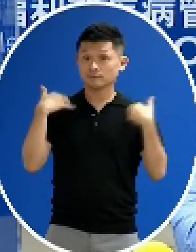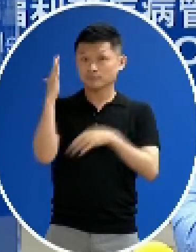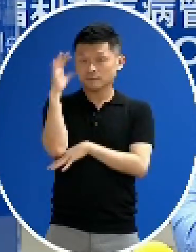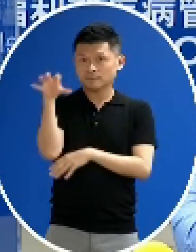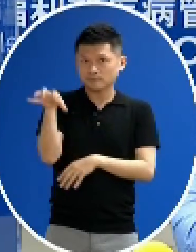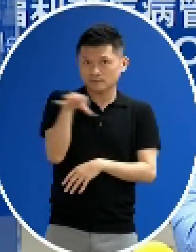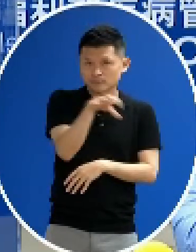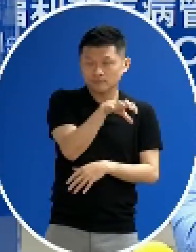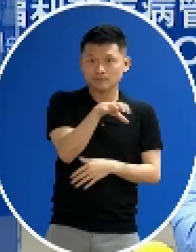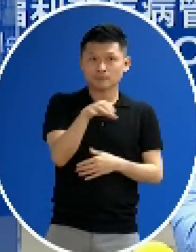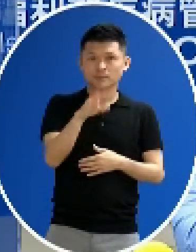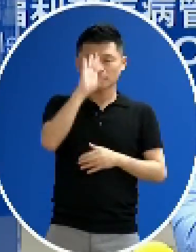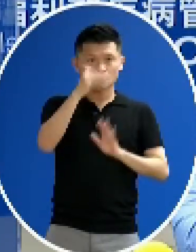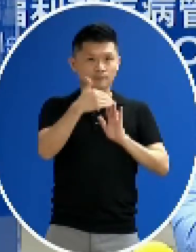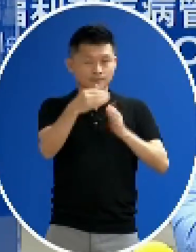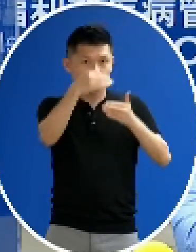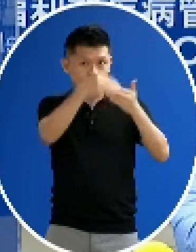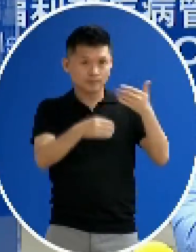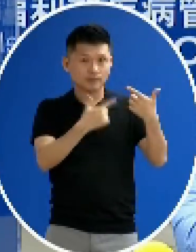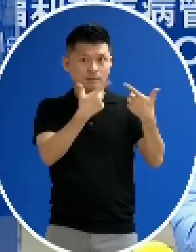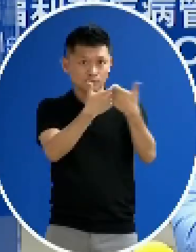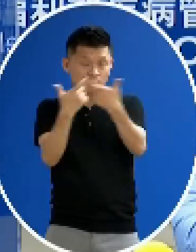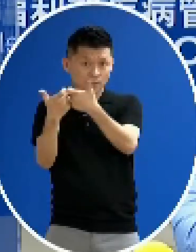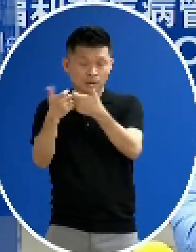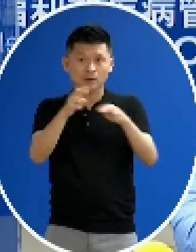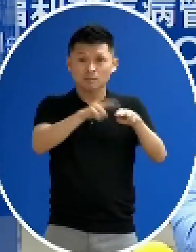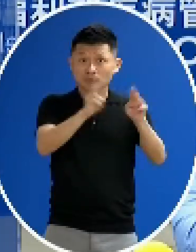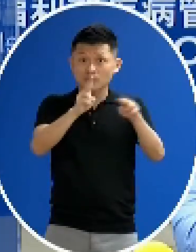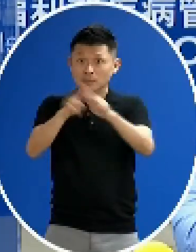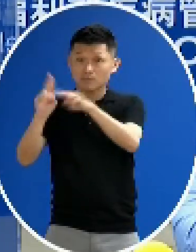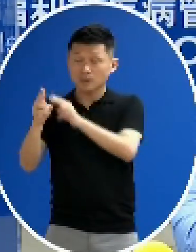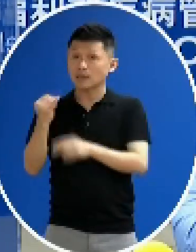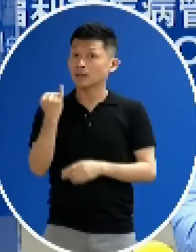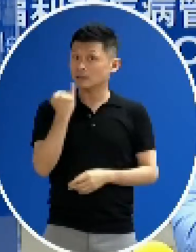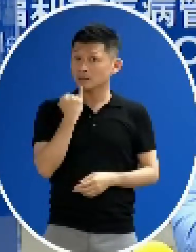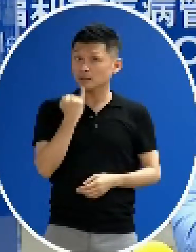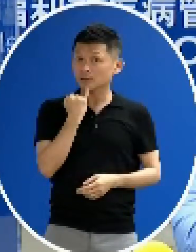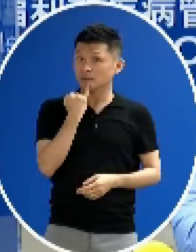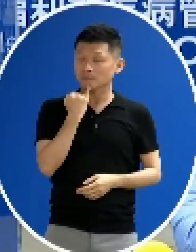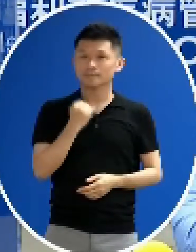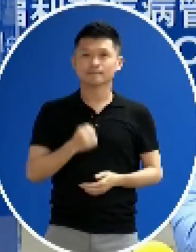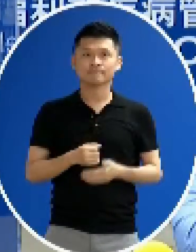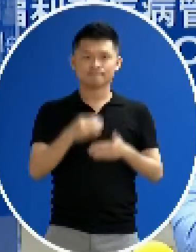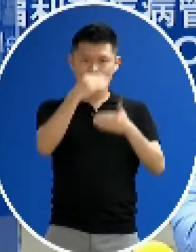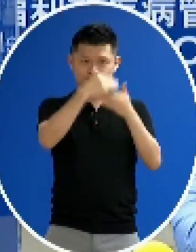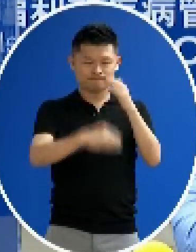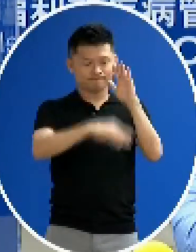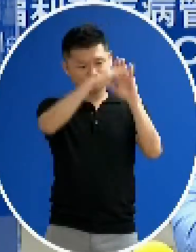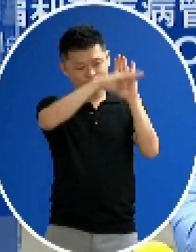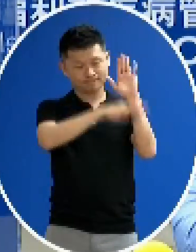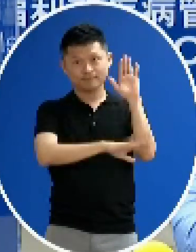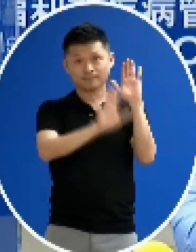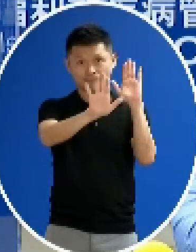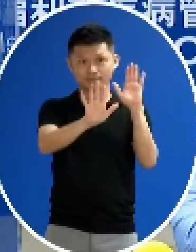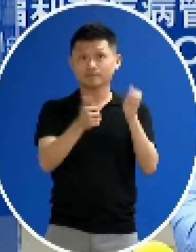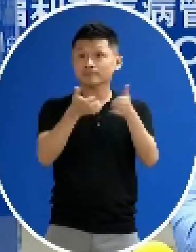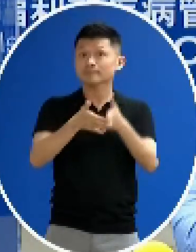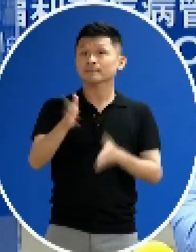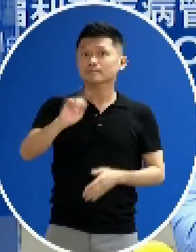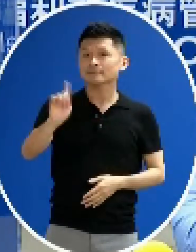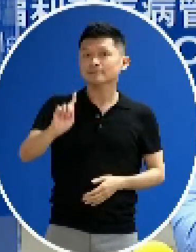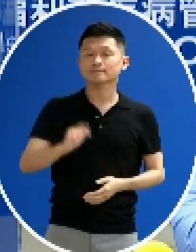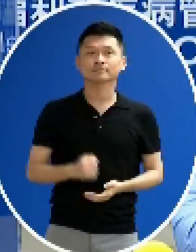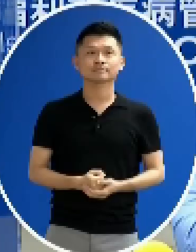理的。哦，有很多相关的要开放的，好，那我们都有详列出来哈。那重要的是人